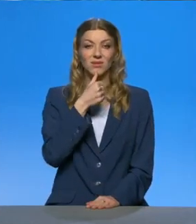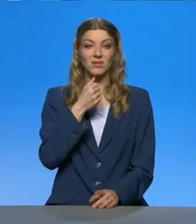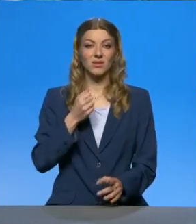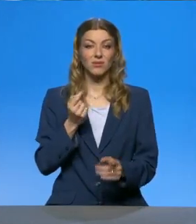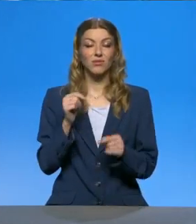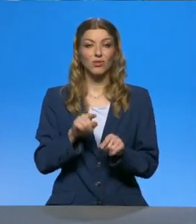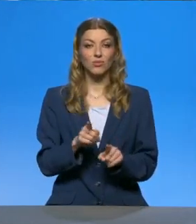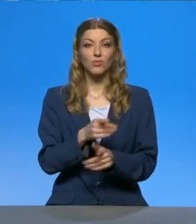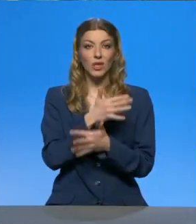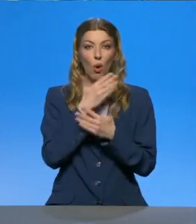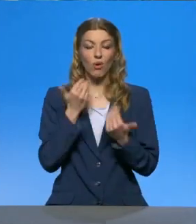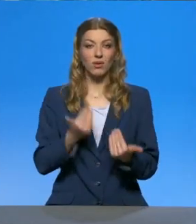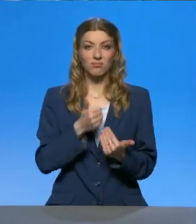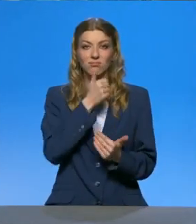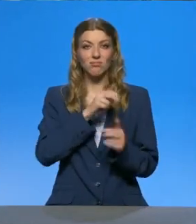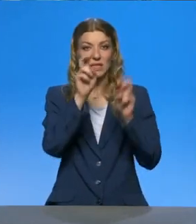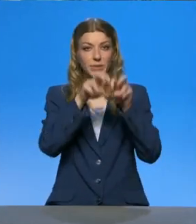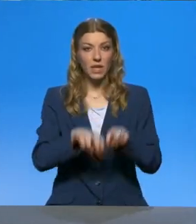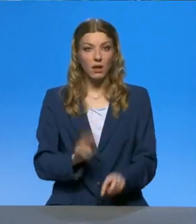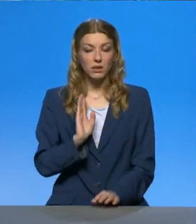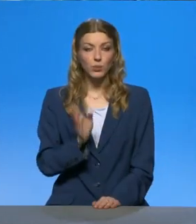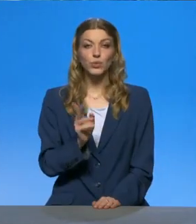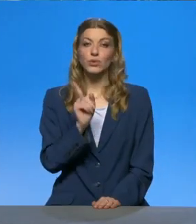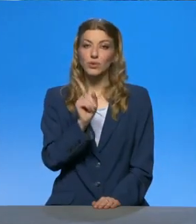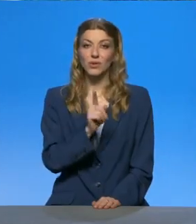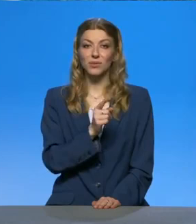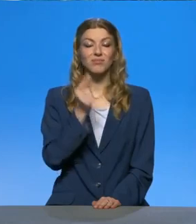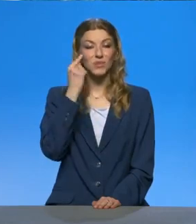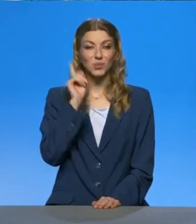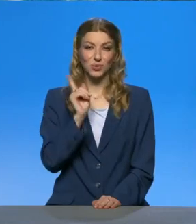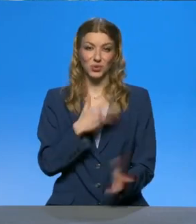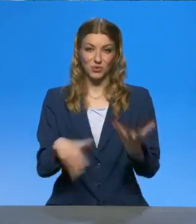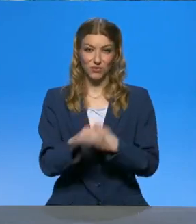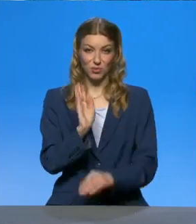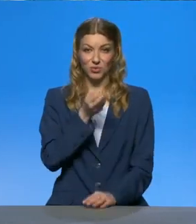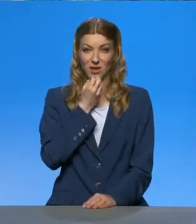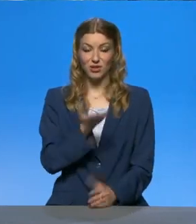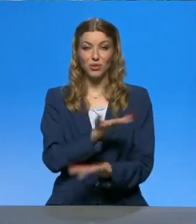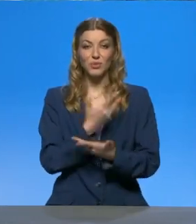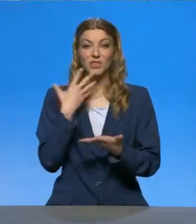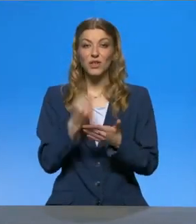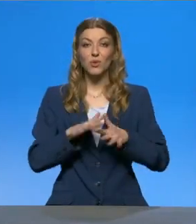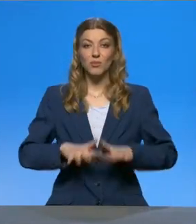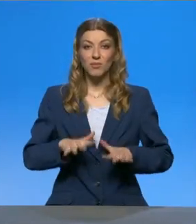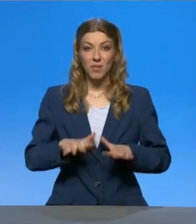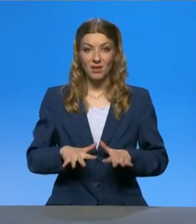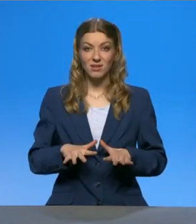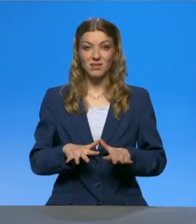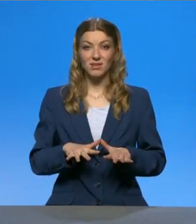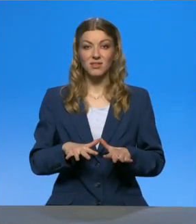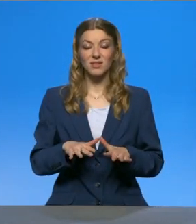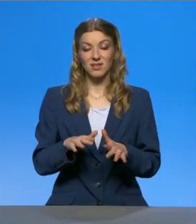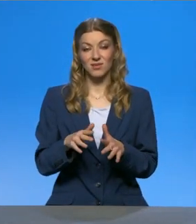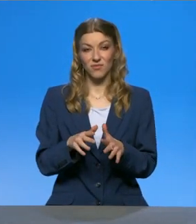много испытаний нам несет. Но я думаю, что все будет хорошо, и мы найдем свое место среди искусственного